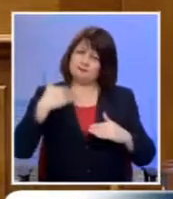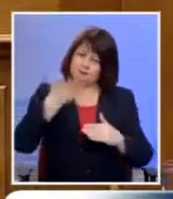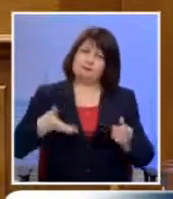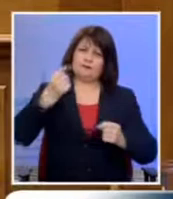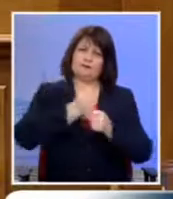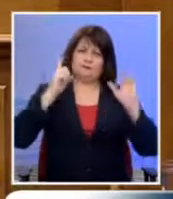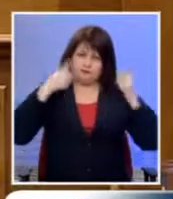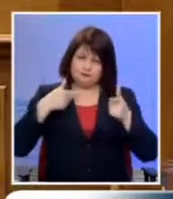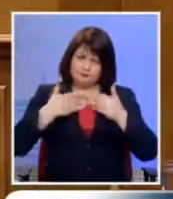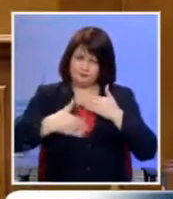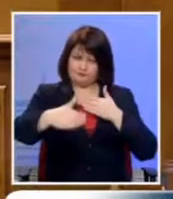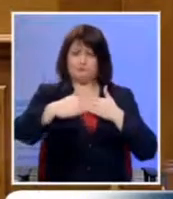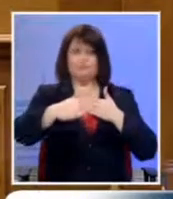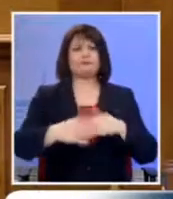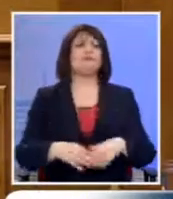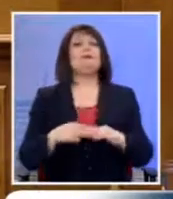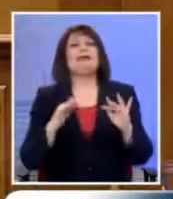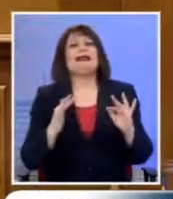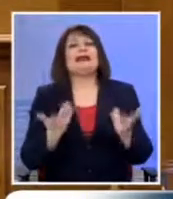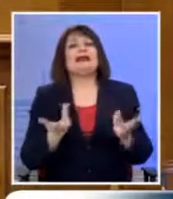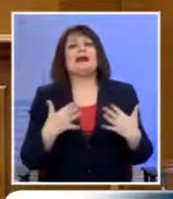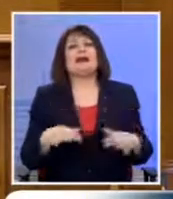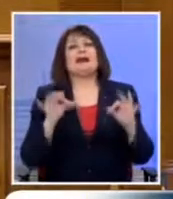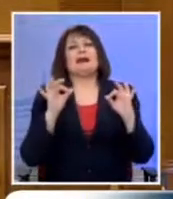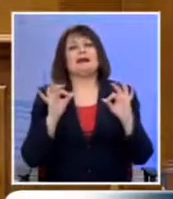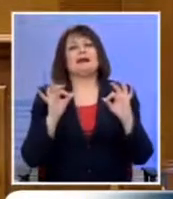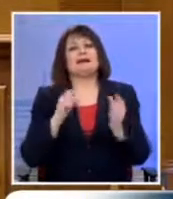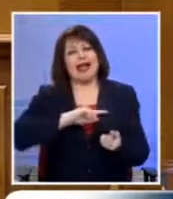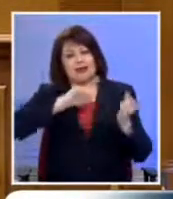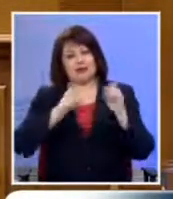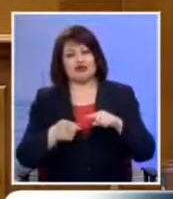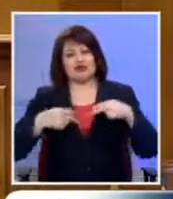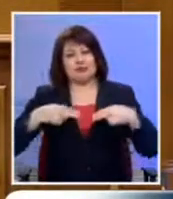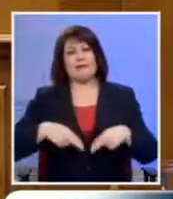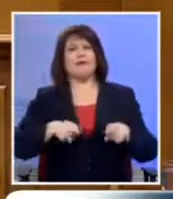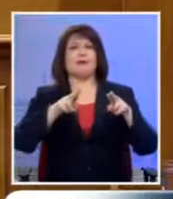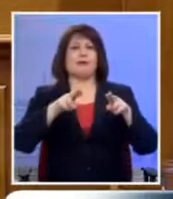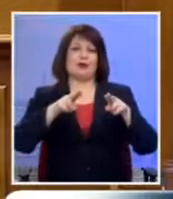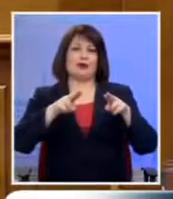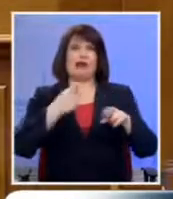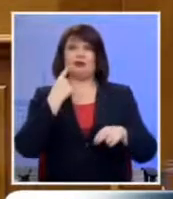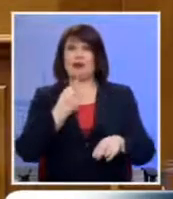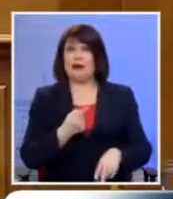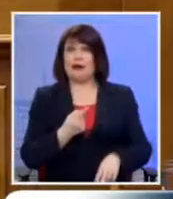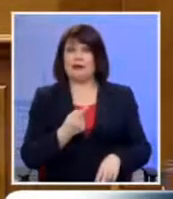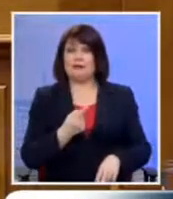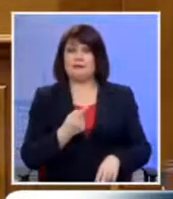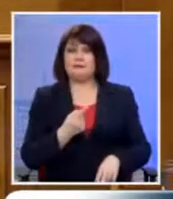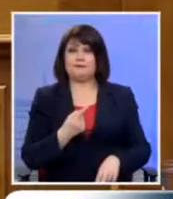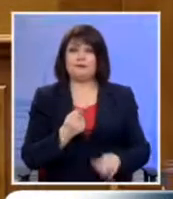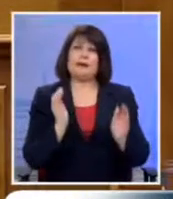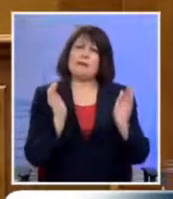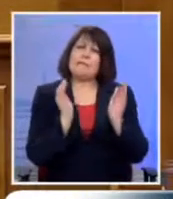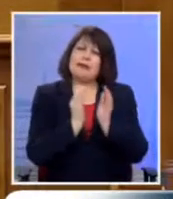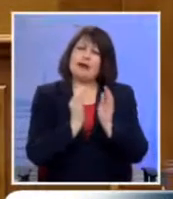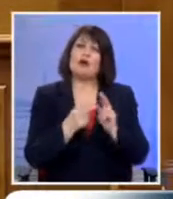μεταπολίτευση. Δηλαδή, είναι η αρχή μιας αντίστροφης πορείας από αυτό που ονομάζαμε μικρό αλλά